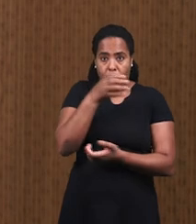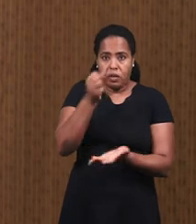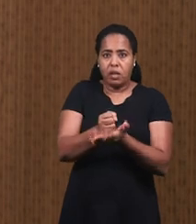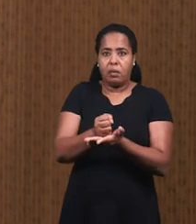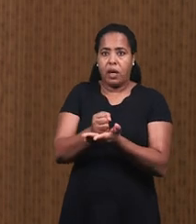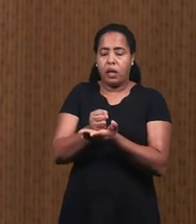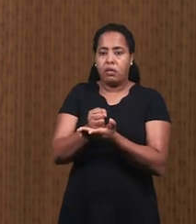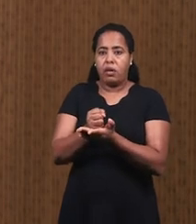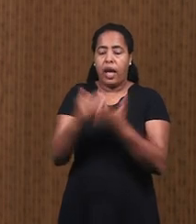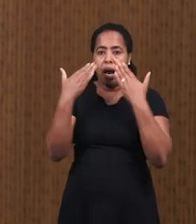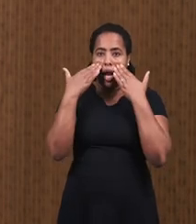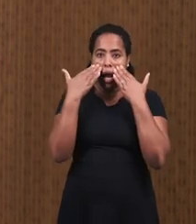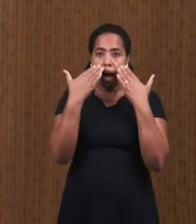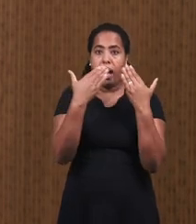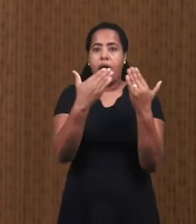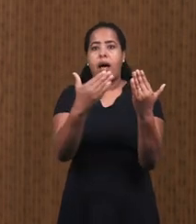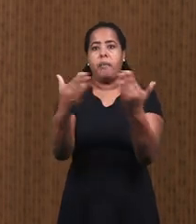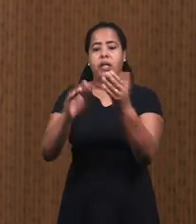révélé.